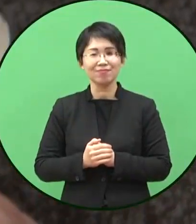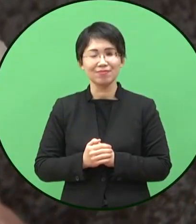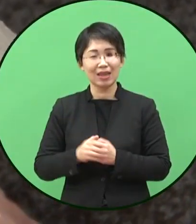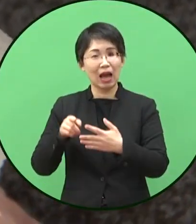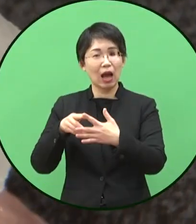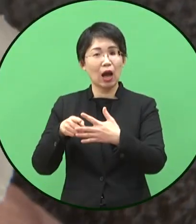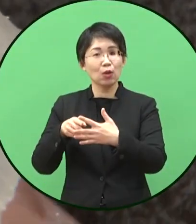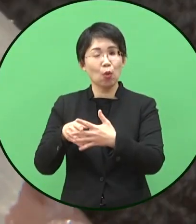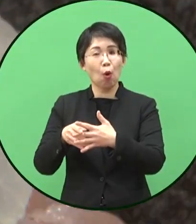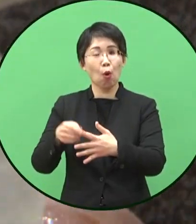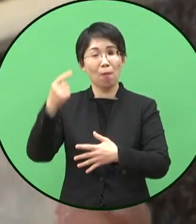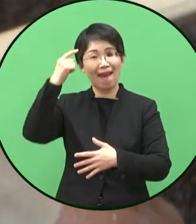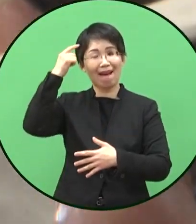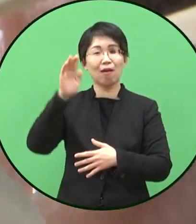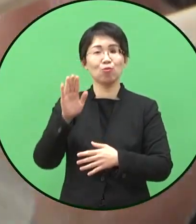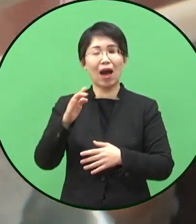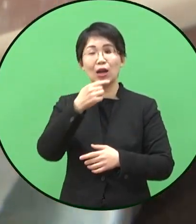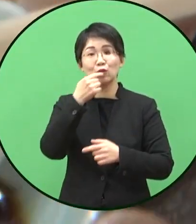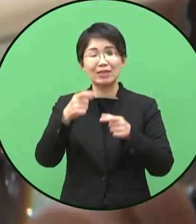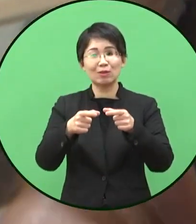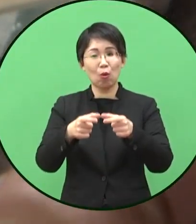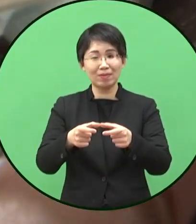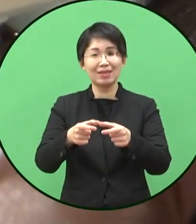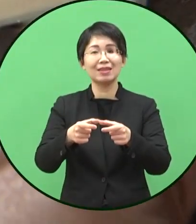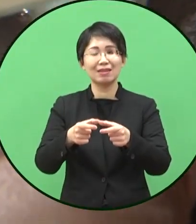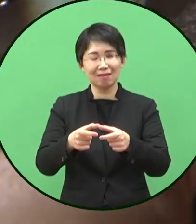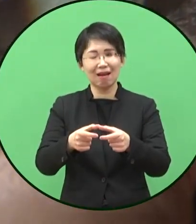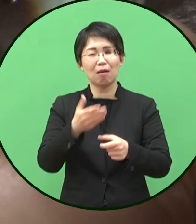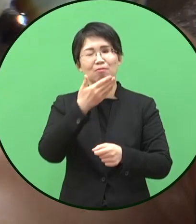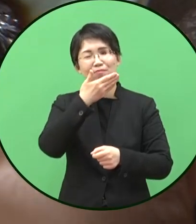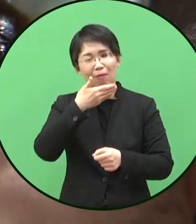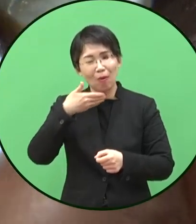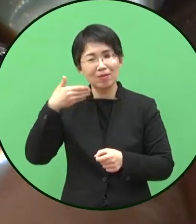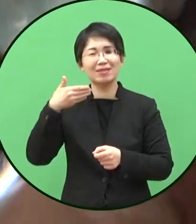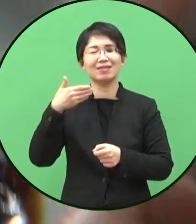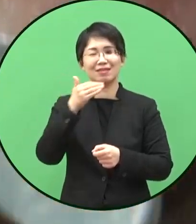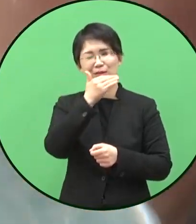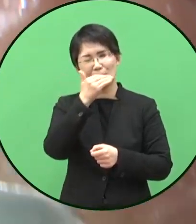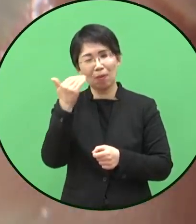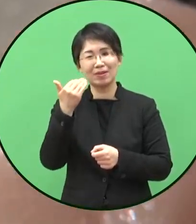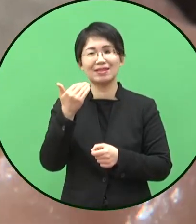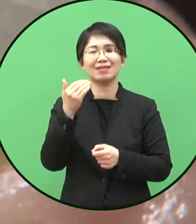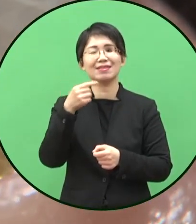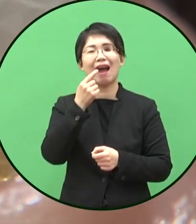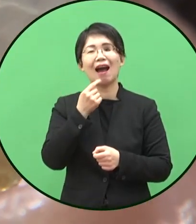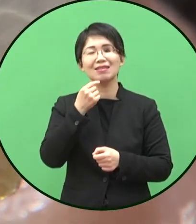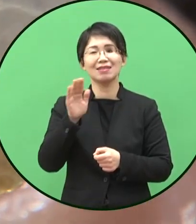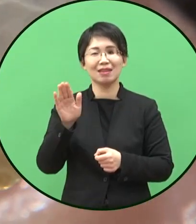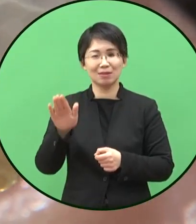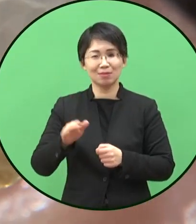透明感のある白身は旨味が凝縮された上品な味わいです。